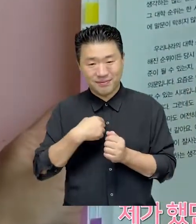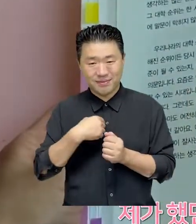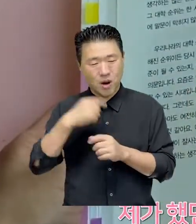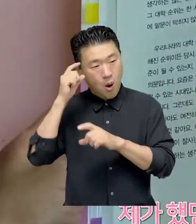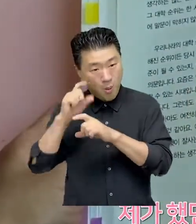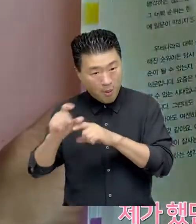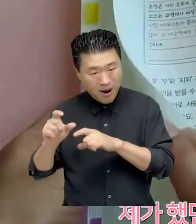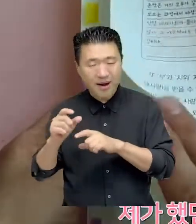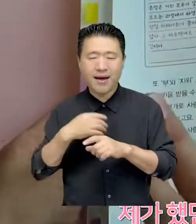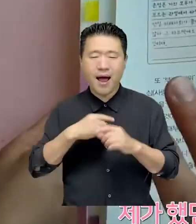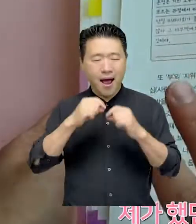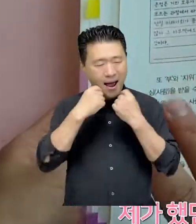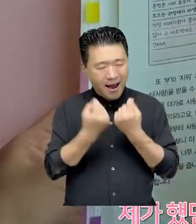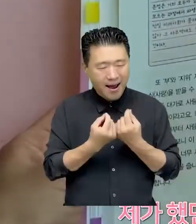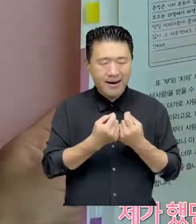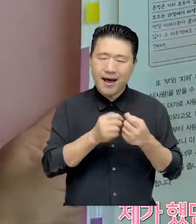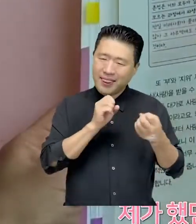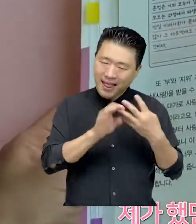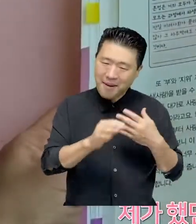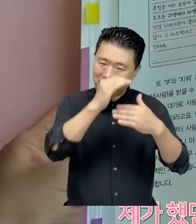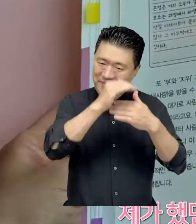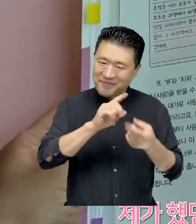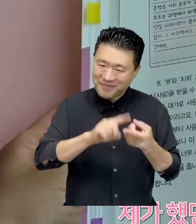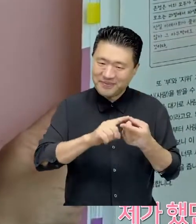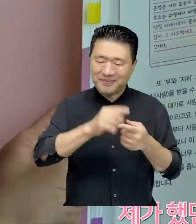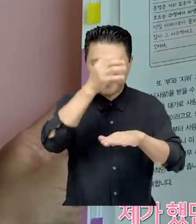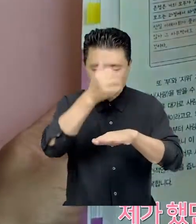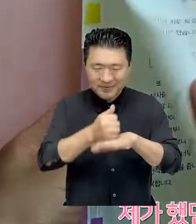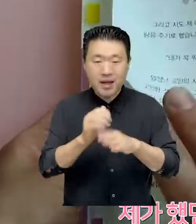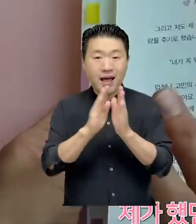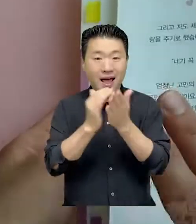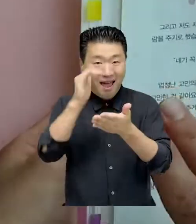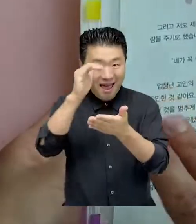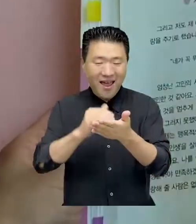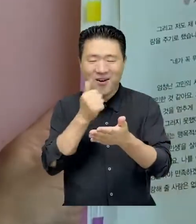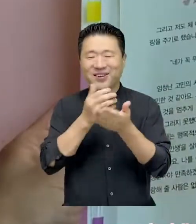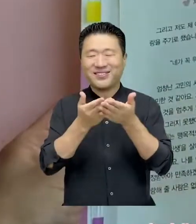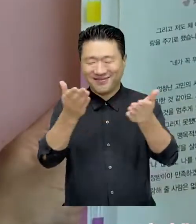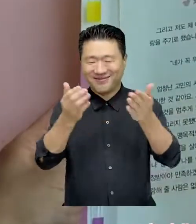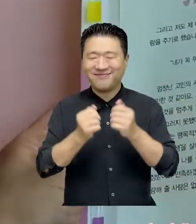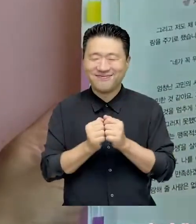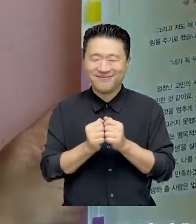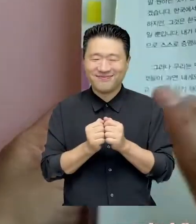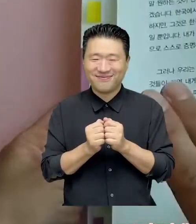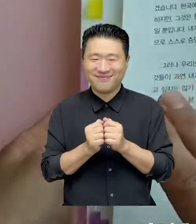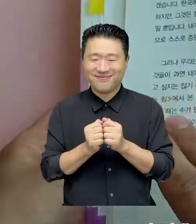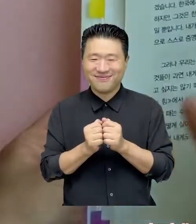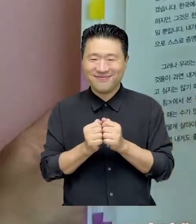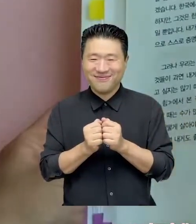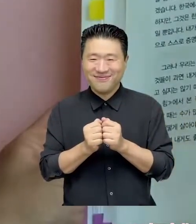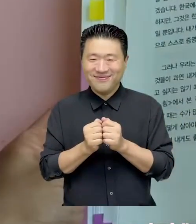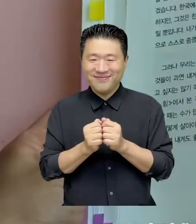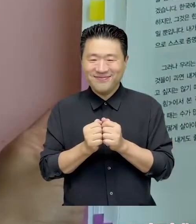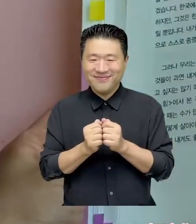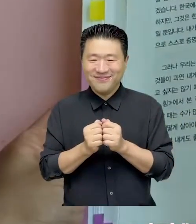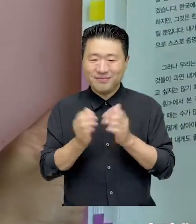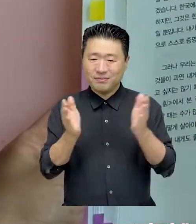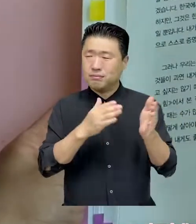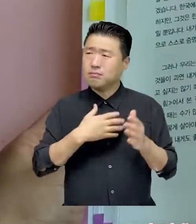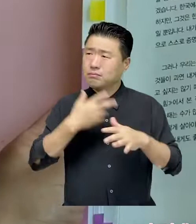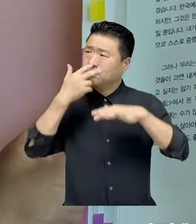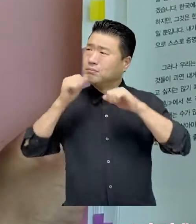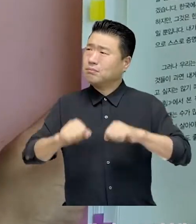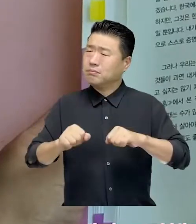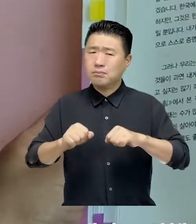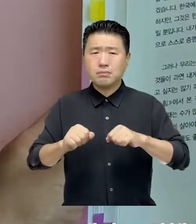제가 했던 고민들과 저만의 답을 내릴 수 있었던 다양한 책 내용들도 소개하고 있습니다. 그러면